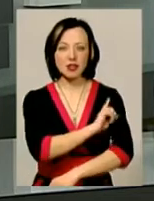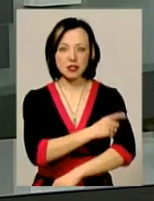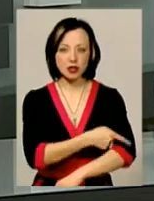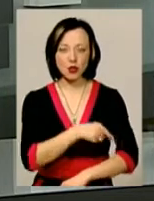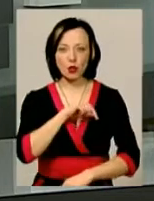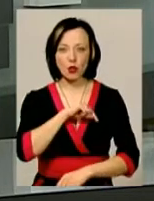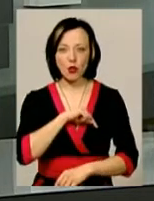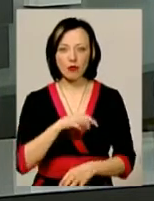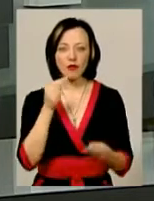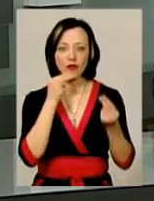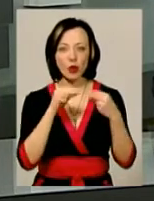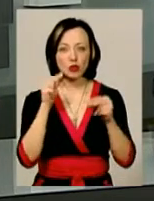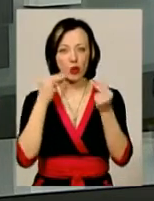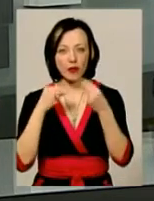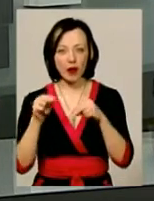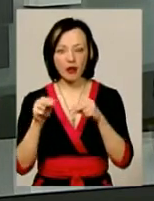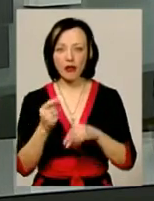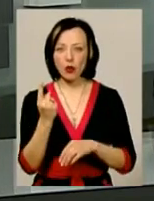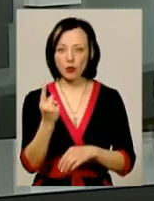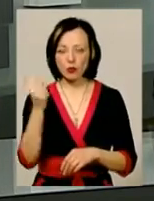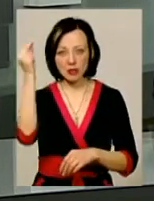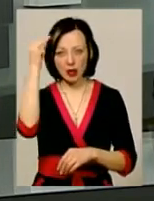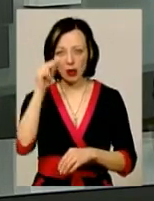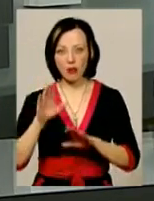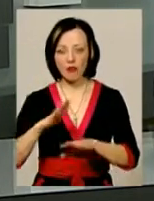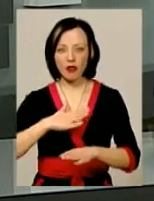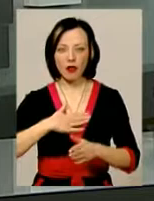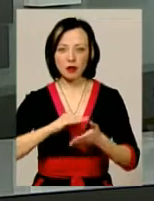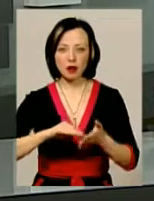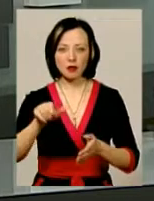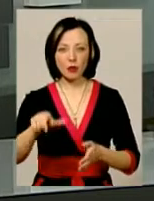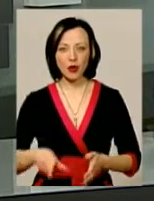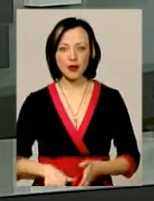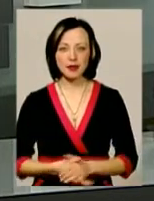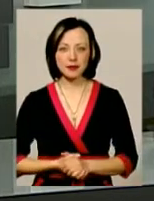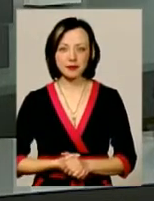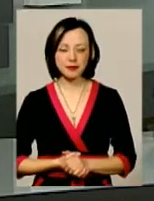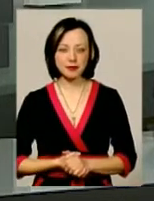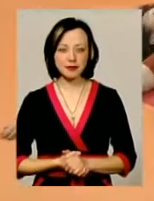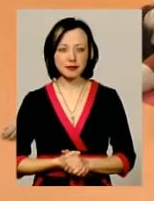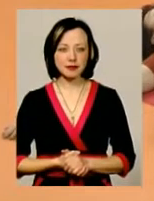і духовного вдосконалення. На одному із занять побувала моя колега Ольга Нісміянова.